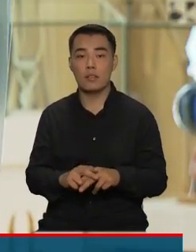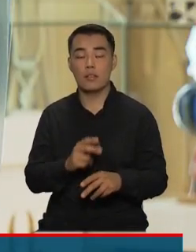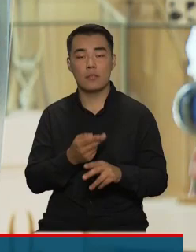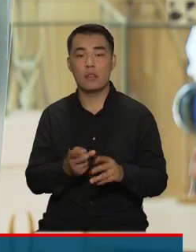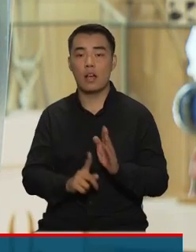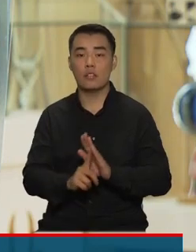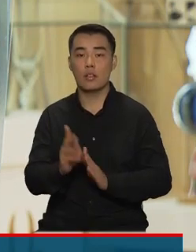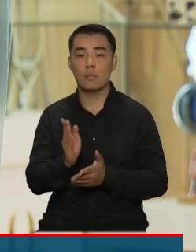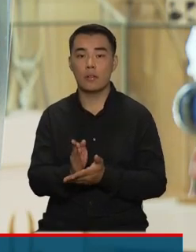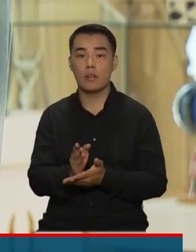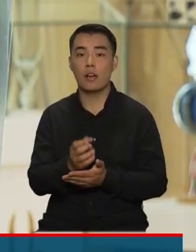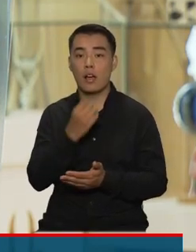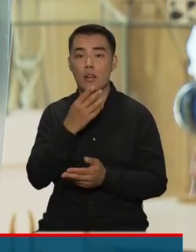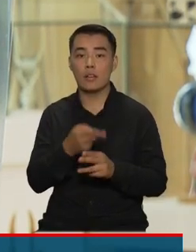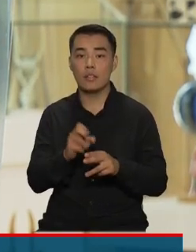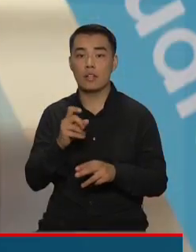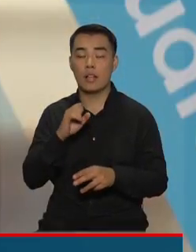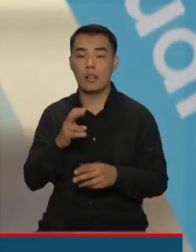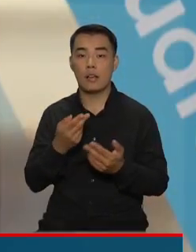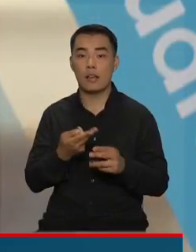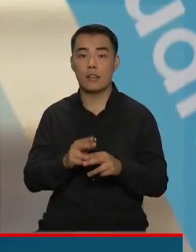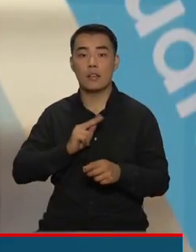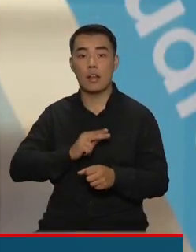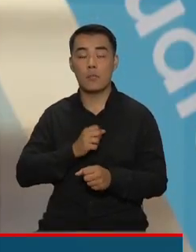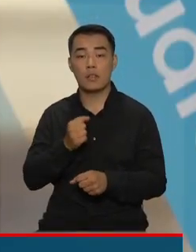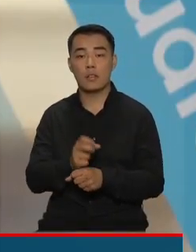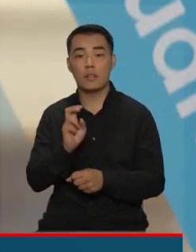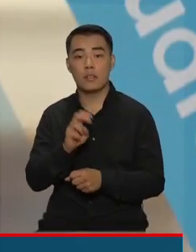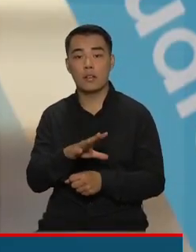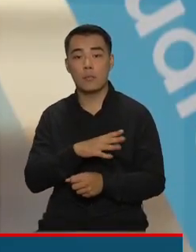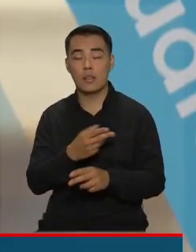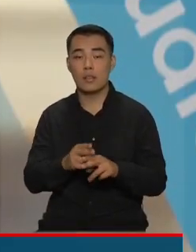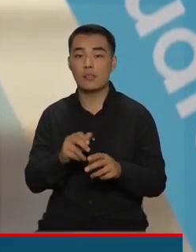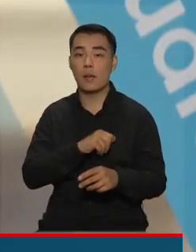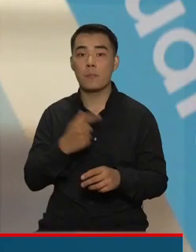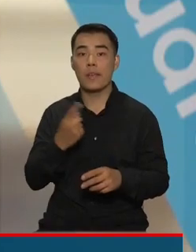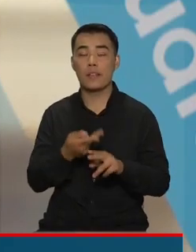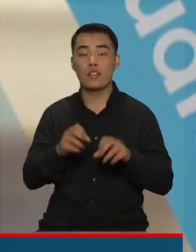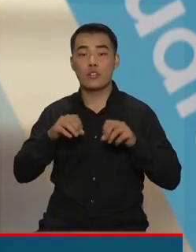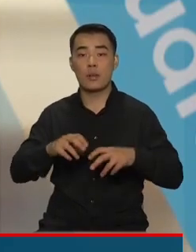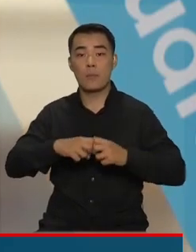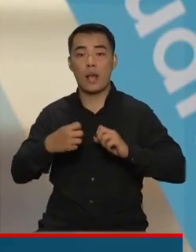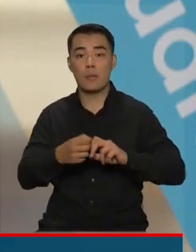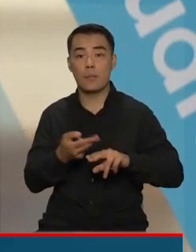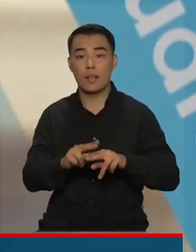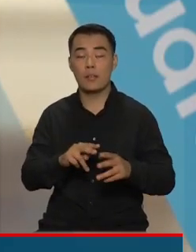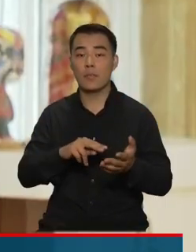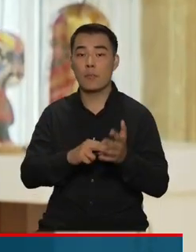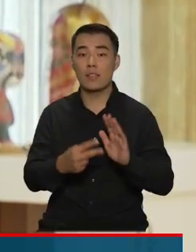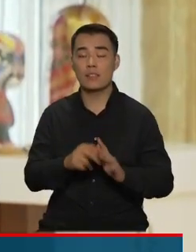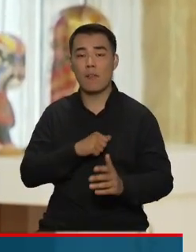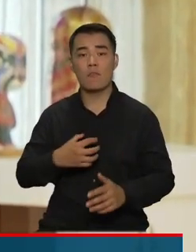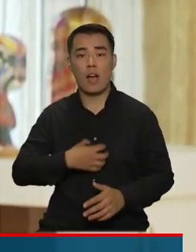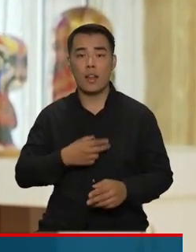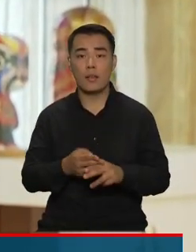бастамасы. Жақсы. Ерлан Нұралиұлы, осы қызметке келдіңіз, бұйырса бірінші кезекте шешу керек мәселелер, жаңағы приоритетті дүниелер